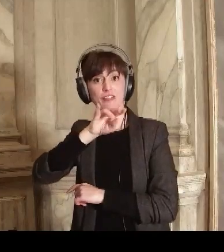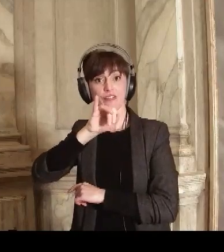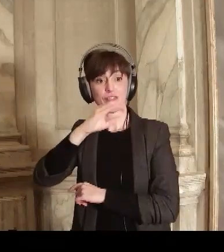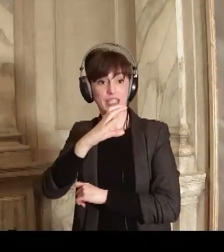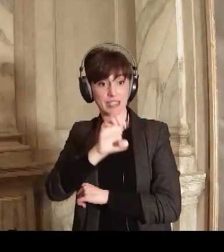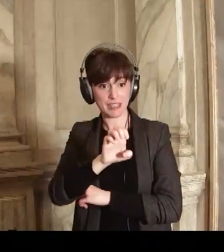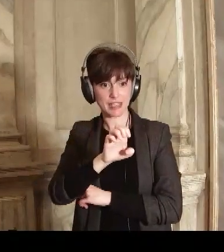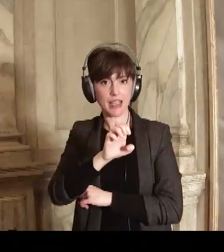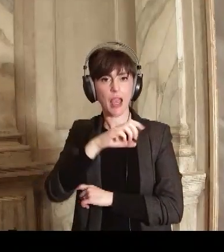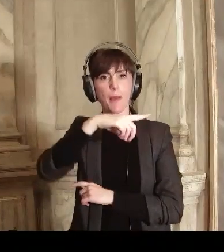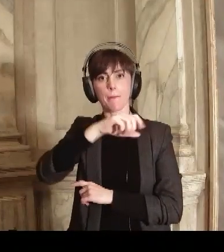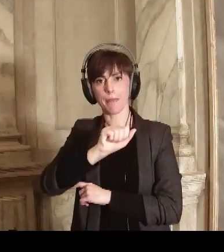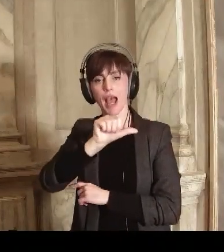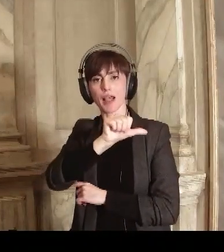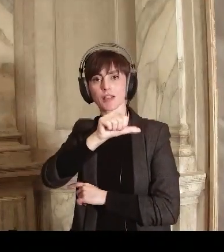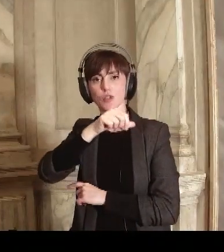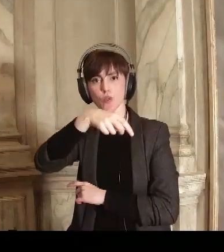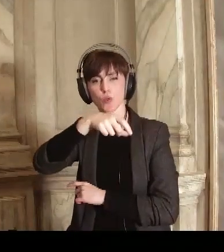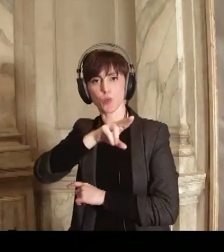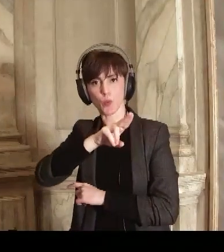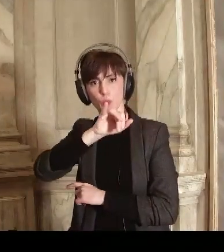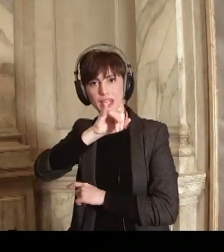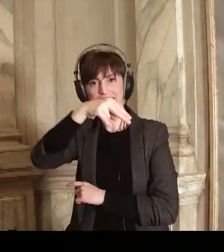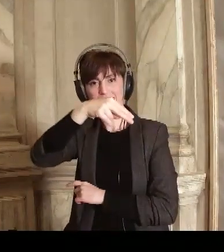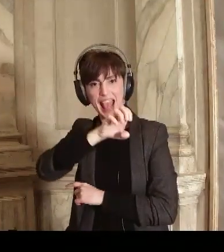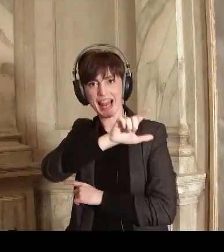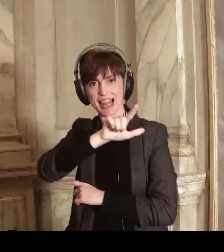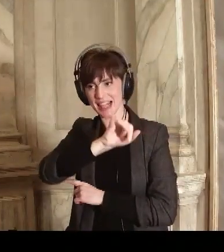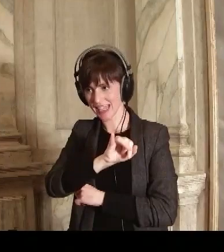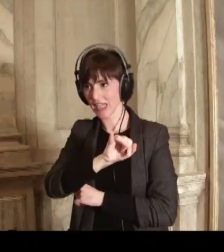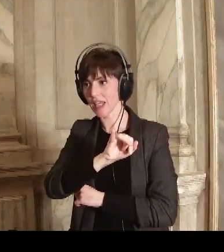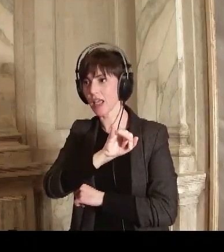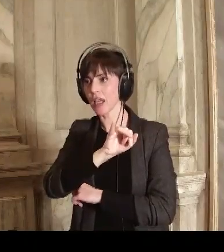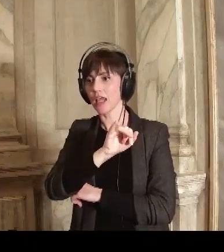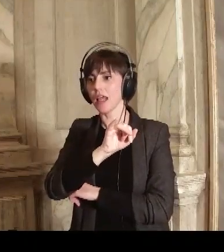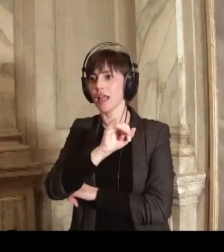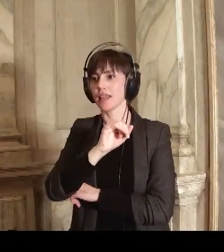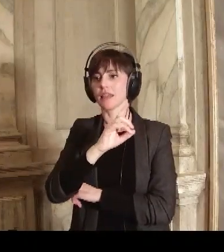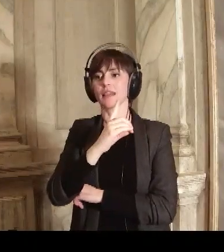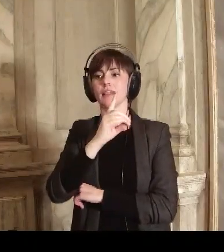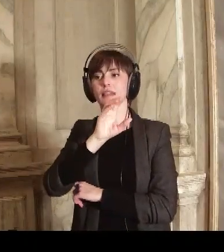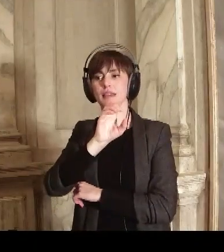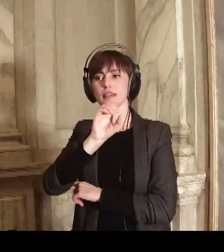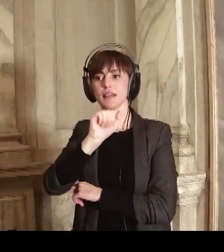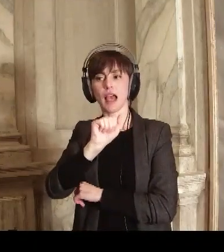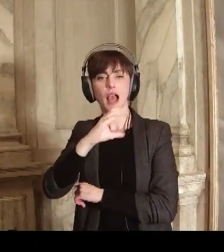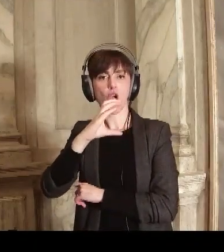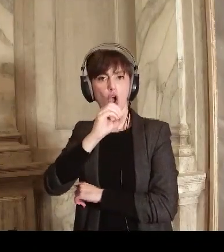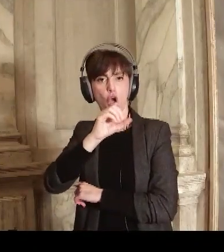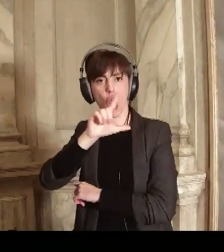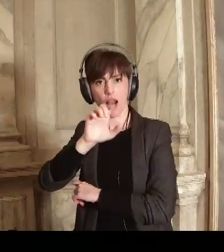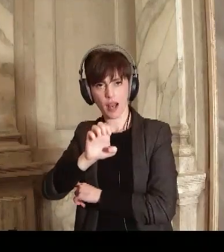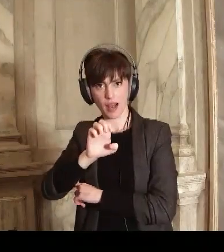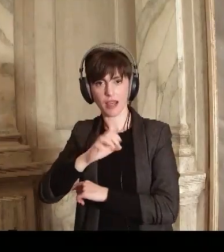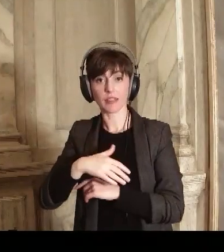Sherborn, Matteo Pasquinelli, Paul Hautmeier e Paolo Dacol. Rimando al calendario per tutto quello che